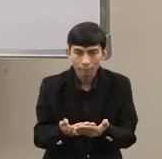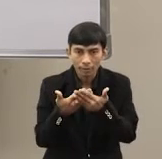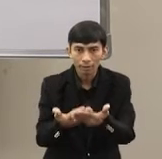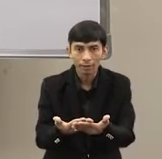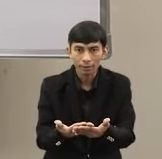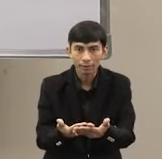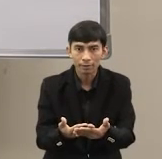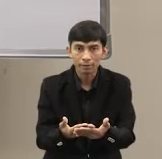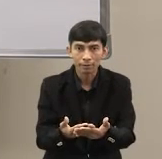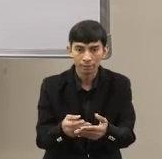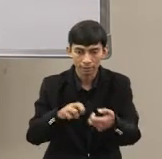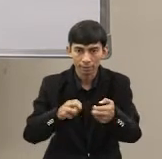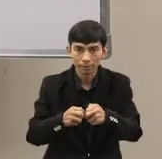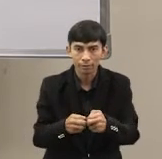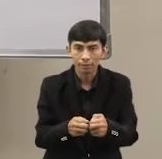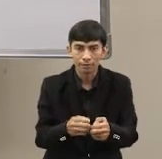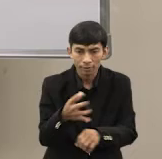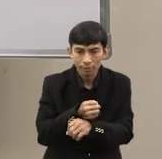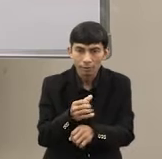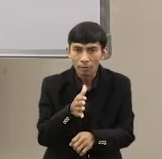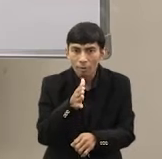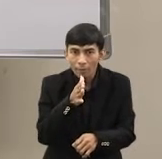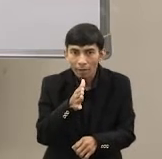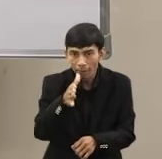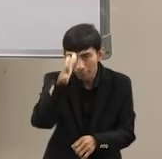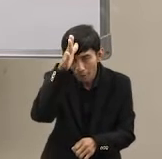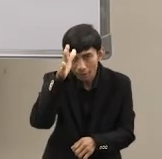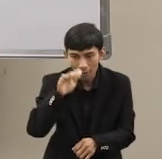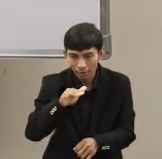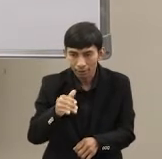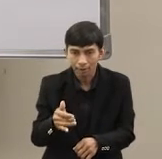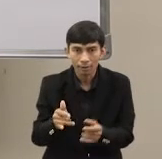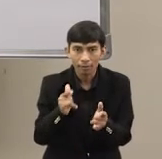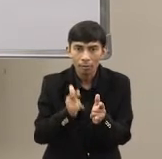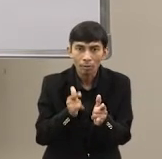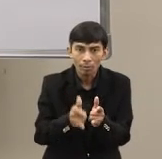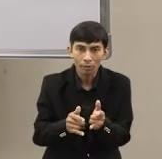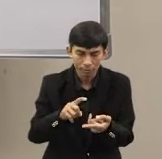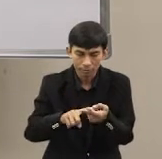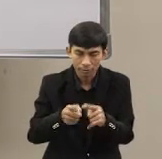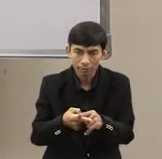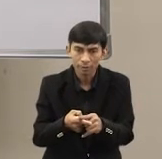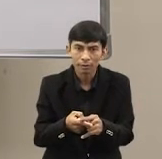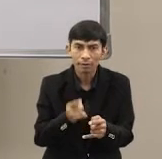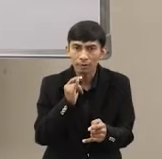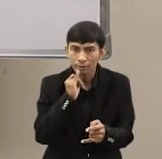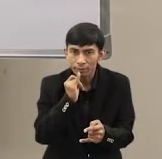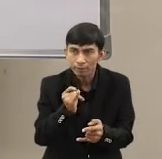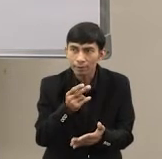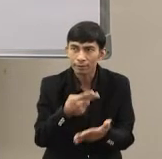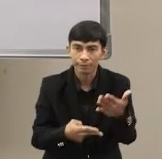dù mắt ta bóng phá ôn rưu có mật phê rưu mùi co chìa vầy